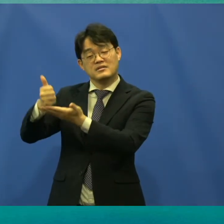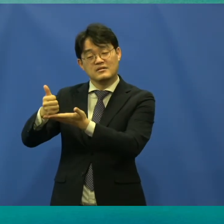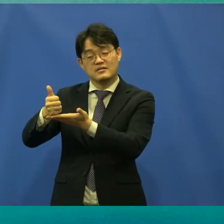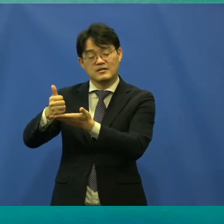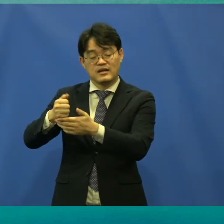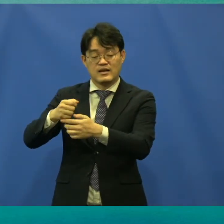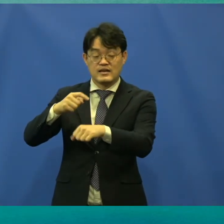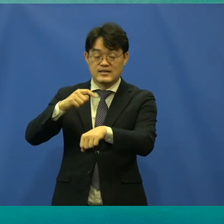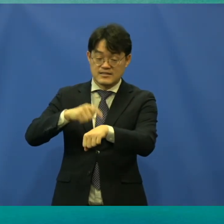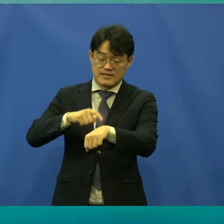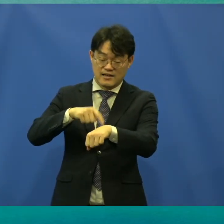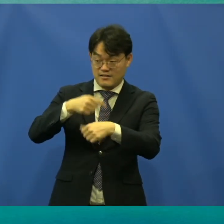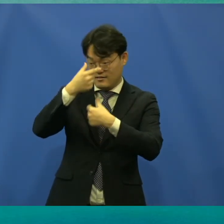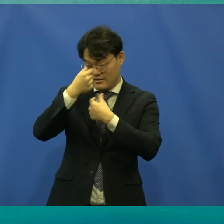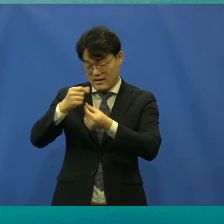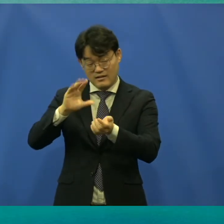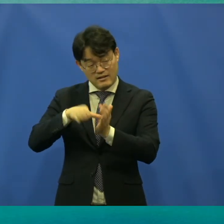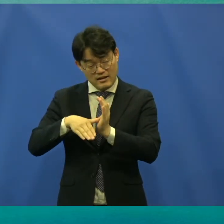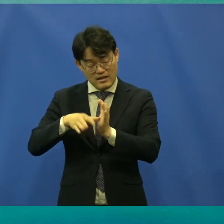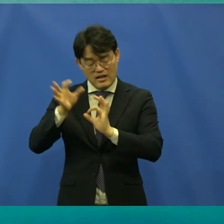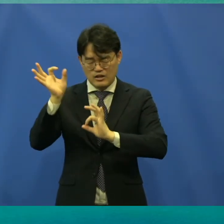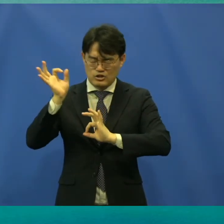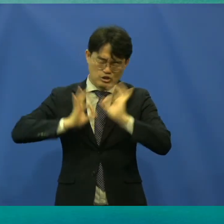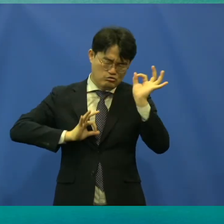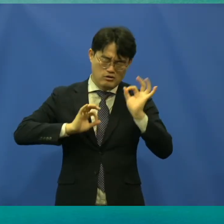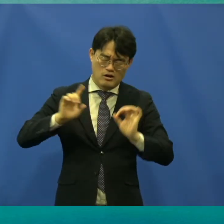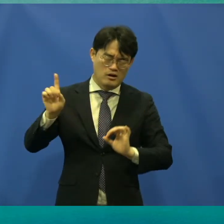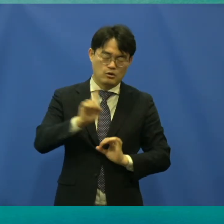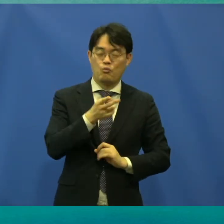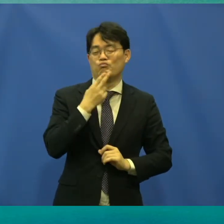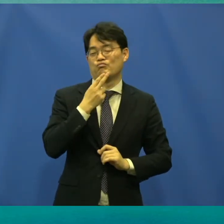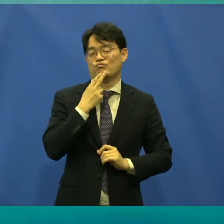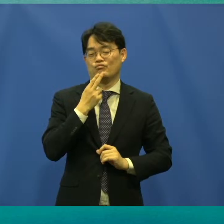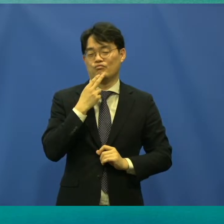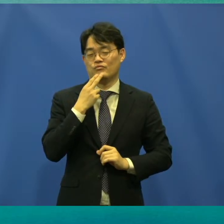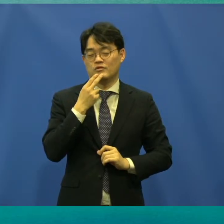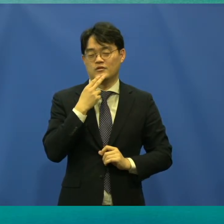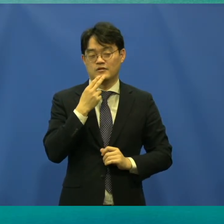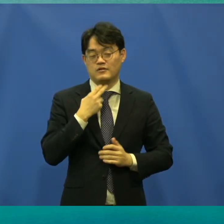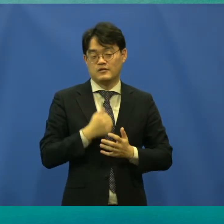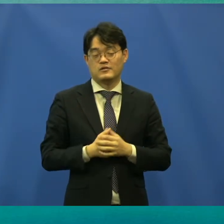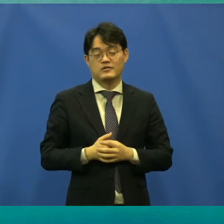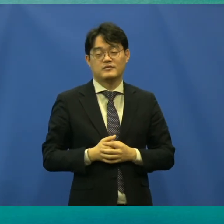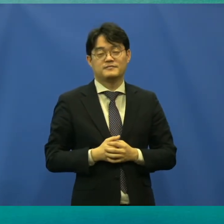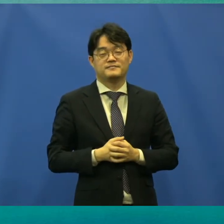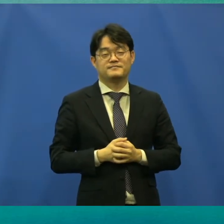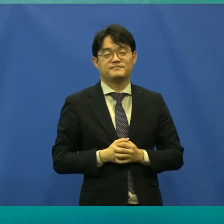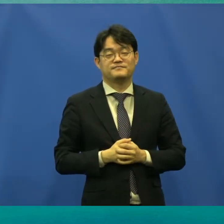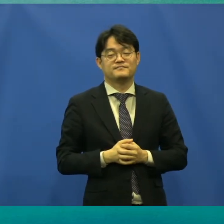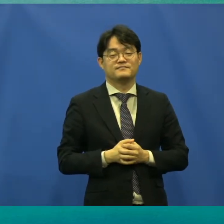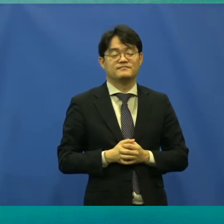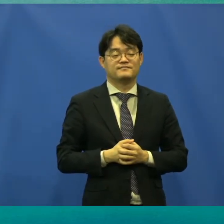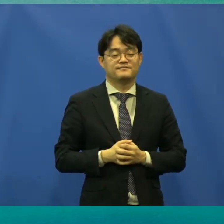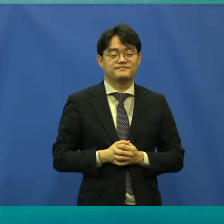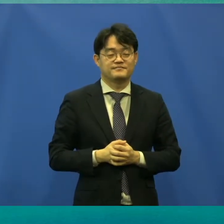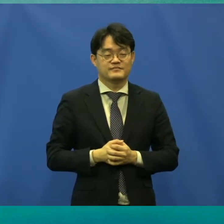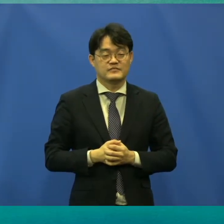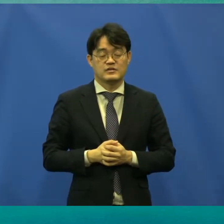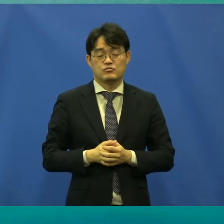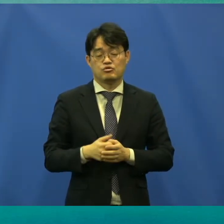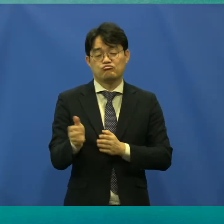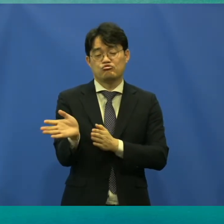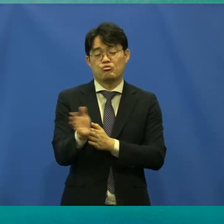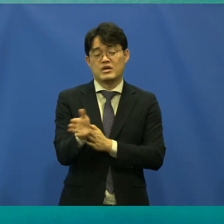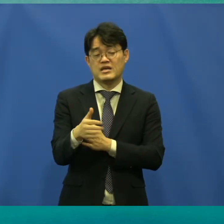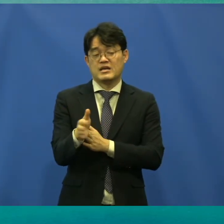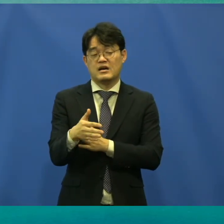여러분, 큰 물고기를 준비해 놓으셨는데 이 물고기를 그냥 준비해 놓은 게 아닙니다. 여러분, 이 물고기가, 큰 물고기가